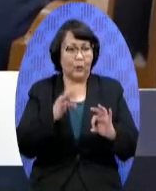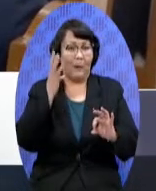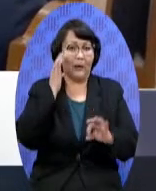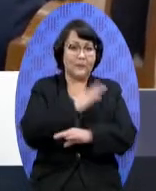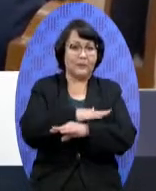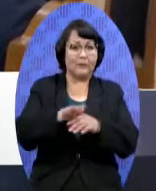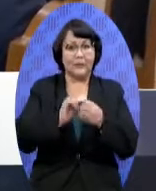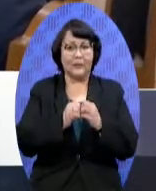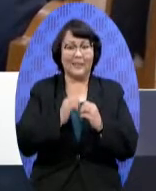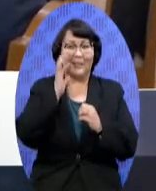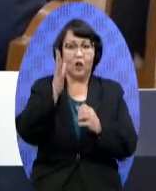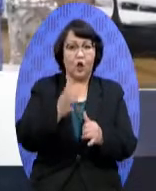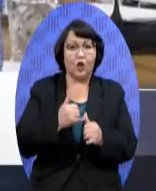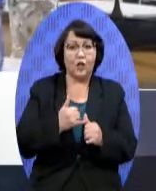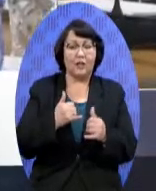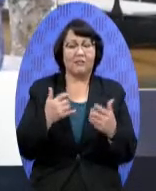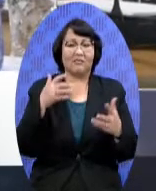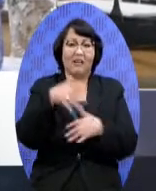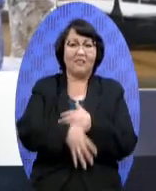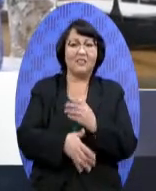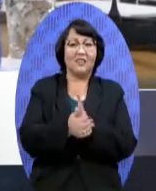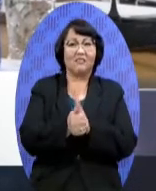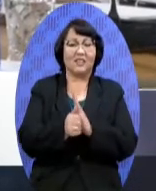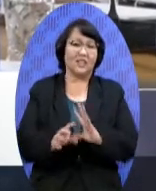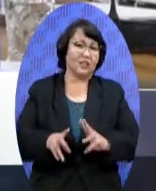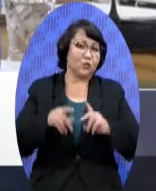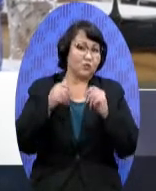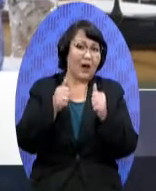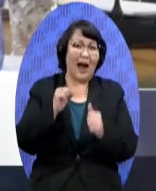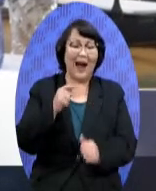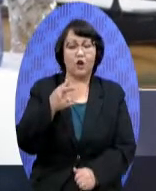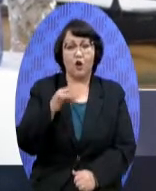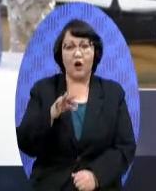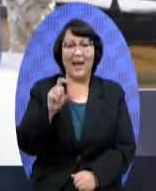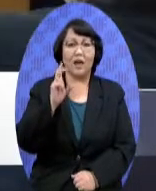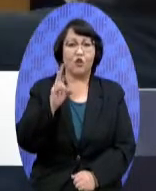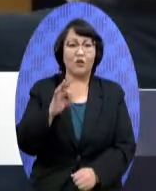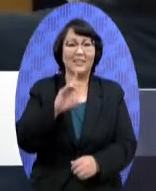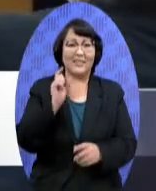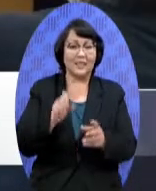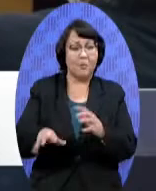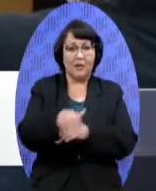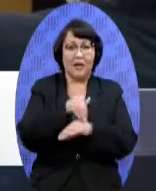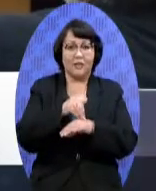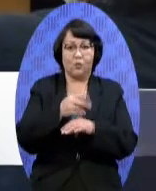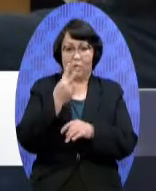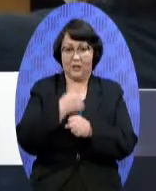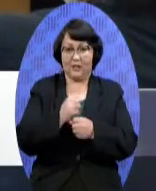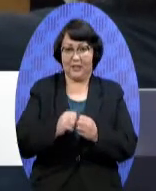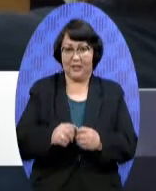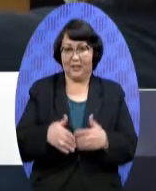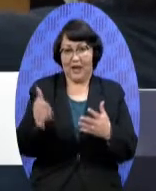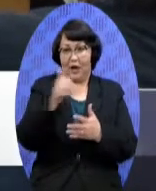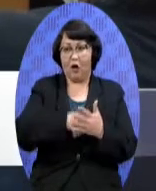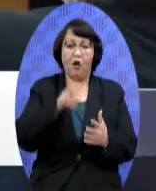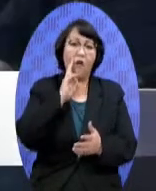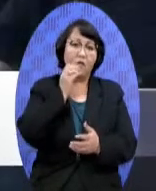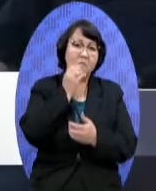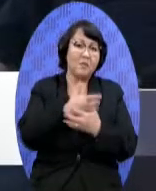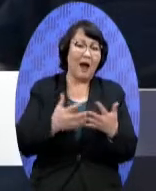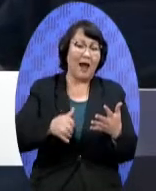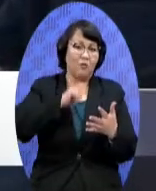хөгжүүлэх, эрсдэл даах чадамжийг дээшлүүлэх, агро экосистемийн тогтвортой байдлыг хангаж, хүнсний хэрэгцээ, түүний аюулгүй байдлыг бүрэн шийдвэрлэх юм